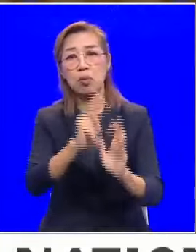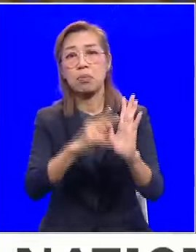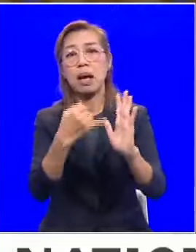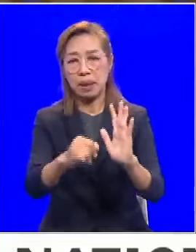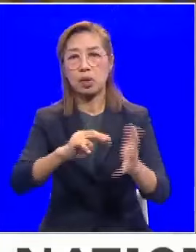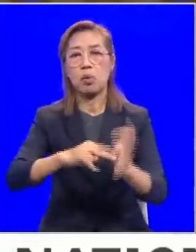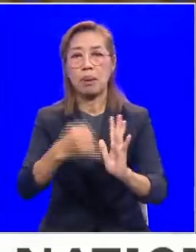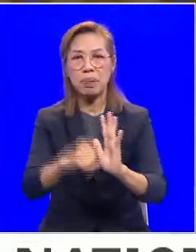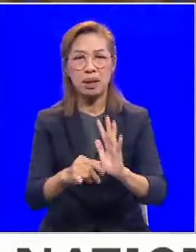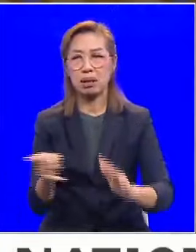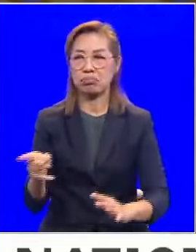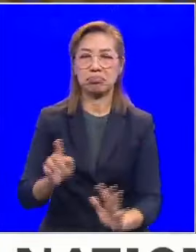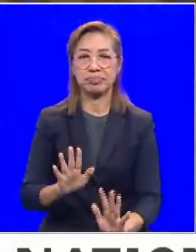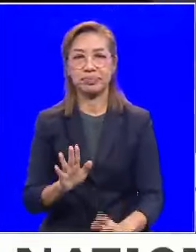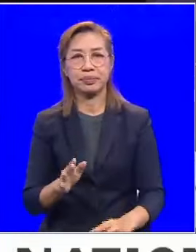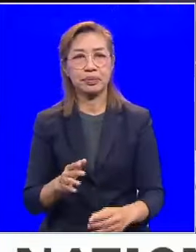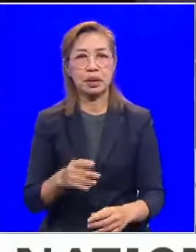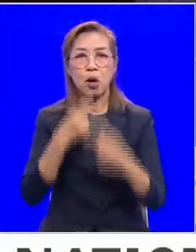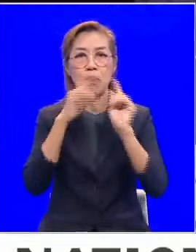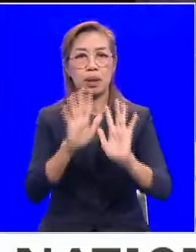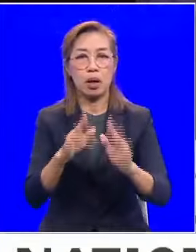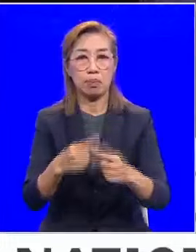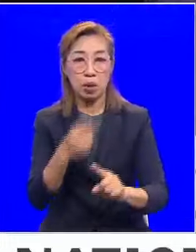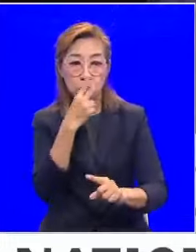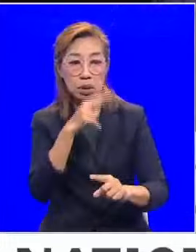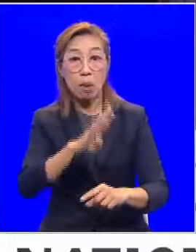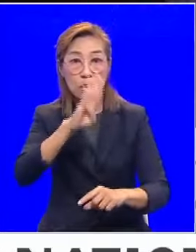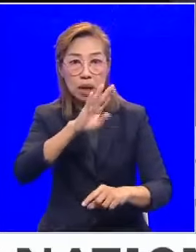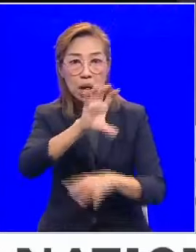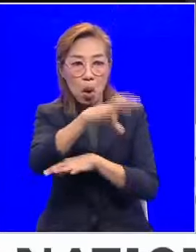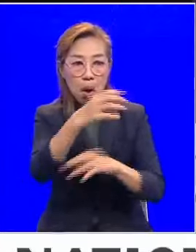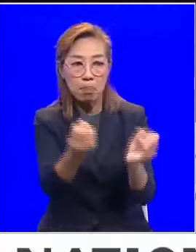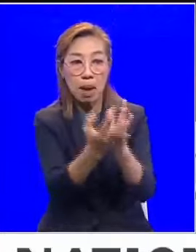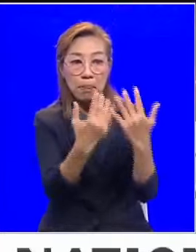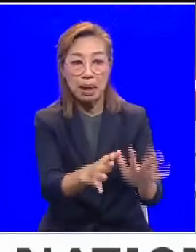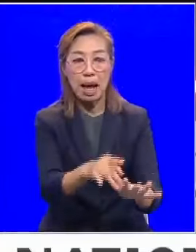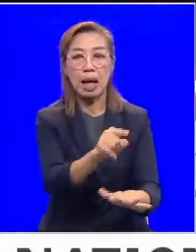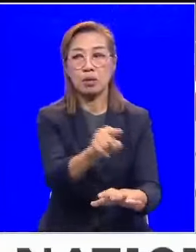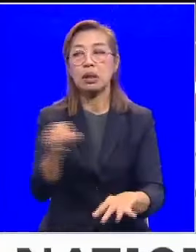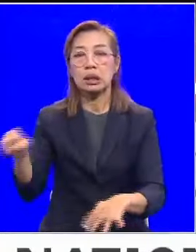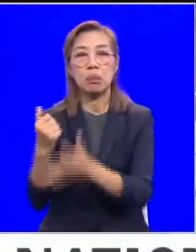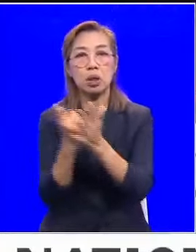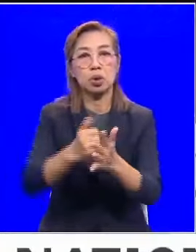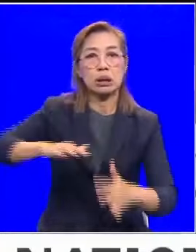ช่วยกันอีกทีนึงคือมีผู้เสียหายไปแล้วคเออหลายคนก็เลยบเอ๊มันตัดไฟแต่ต้นลมไม่ได้ใช่มั้ฮะกฎหมายบ้านเราเ